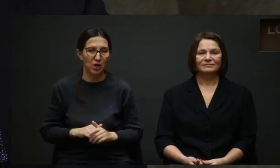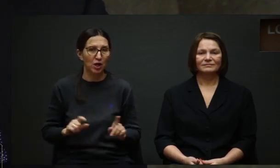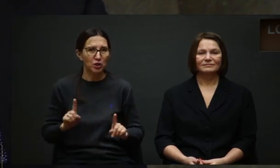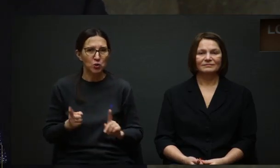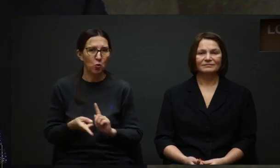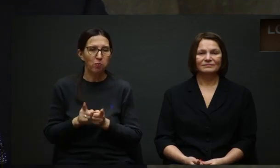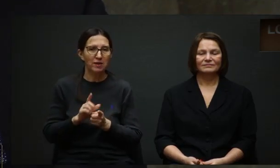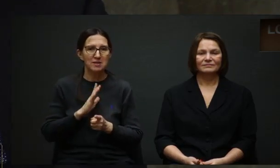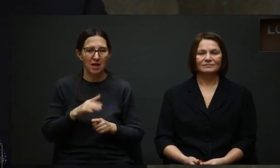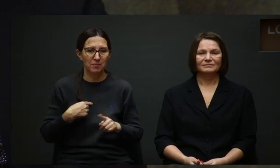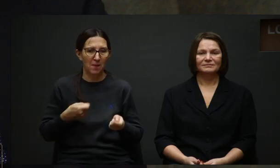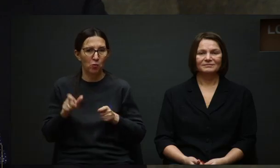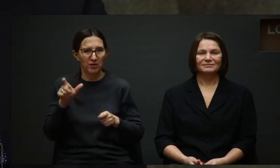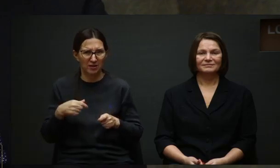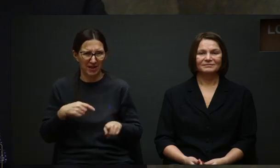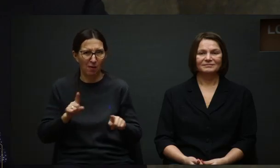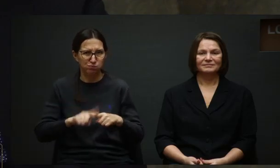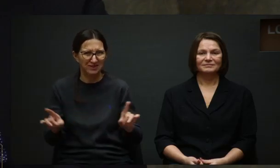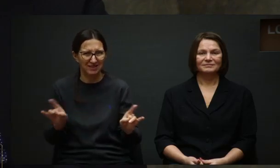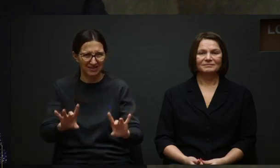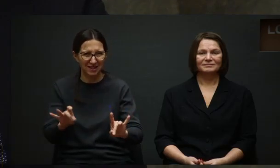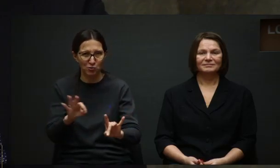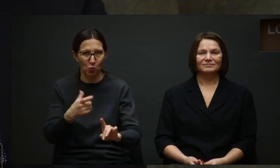не стать модератором, я быстро расскажу про себя.